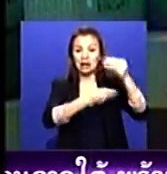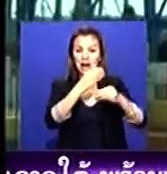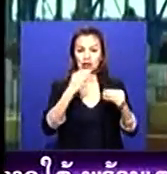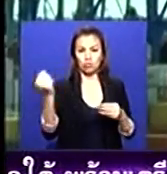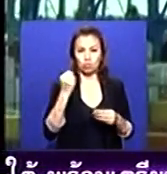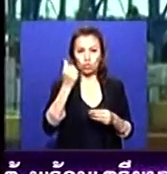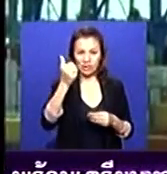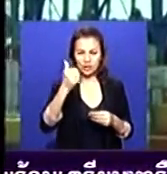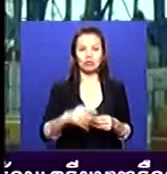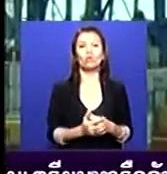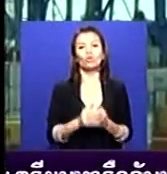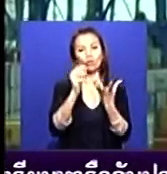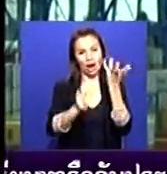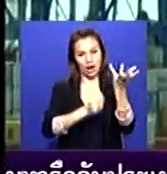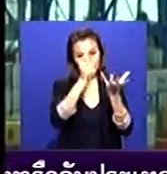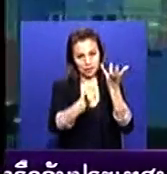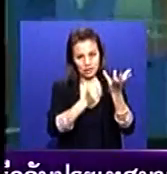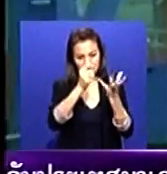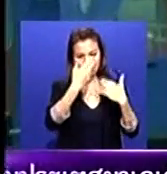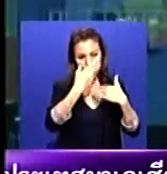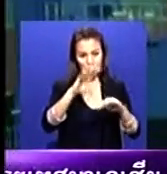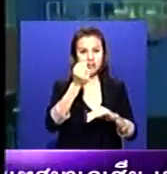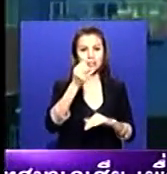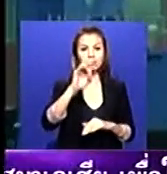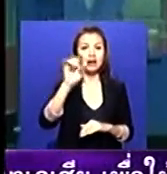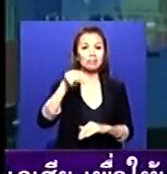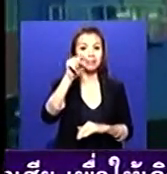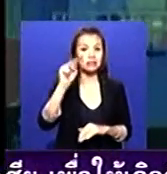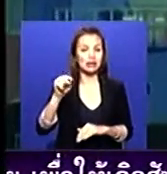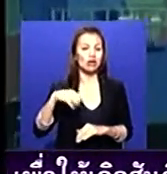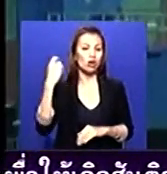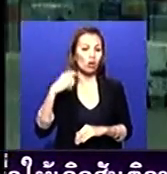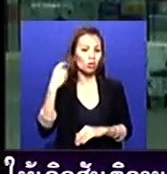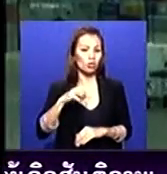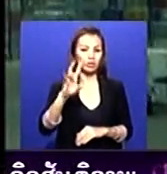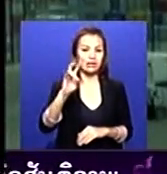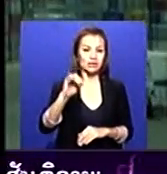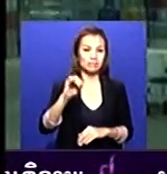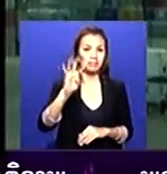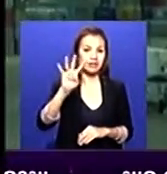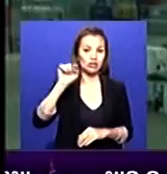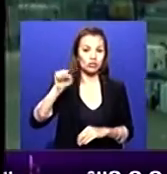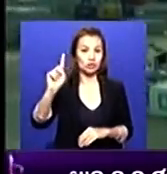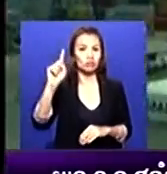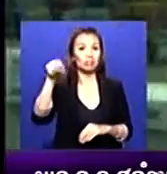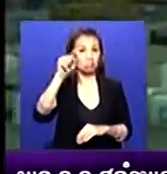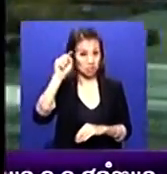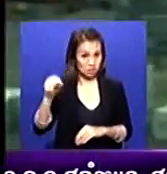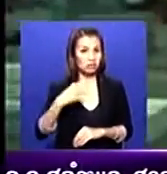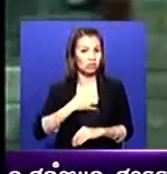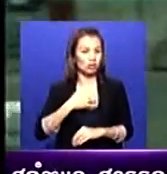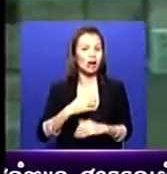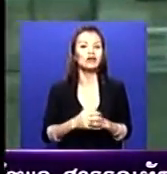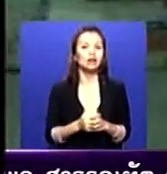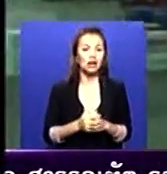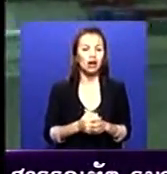าดอาเซียนนะคะปรากฏว่าการส่งออกเพิ่มขึ้นร้อยละ18แล้วก็ฮ่องกงเพิ่มขึ้นถึงร้อยละ 74.1 ขณะที่ตลาดศักยภา